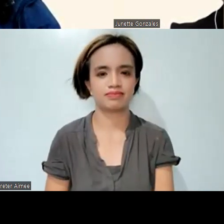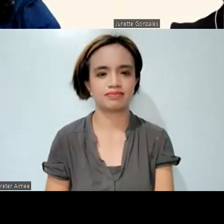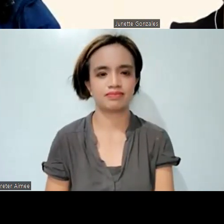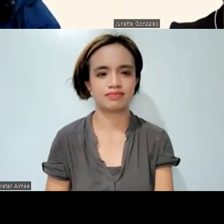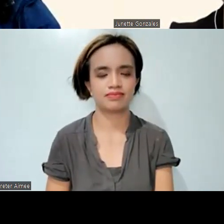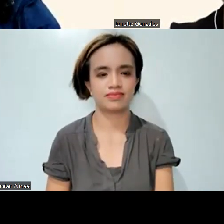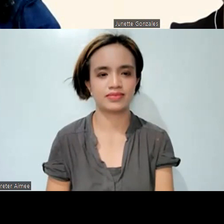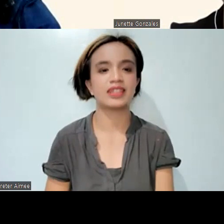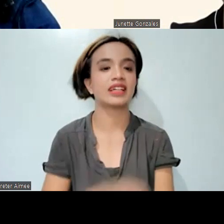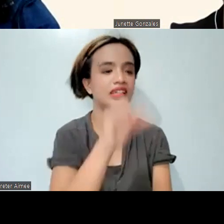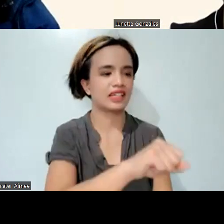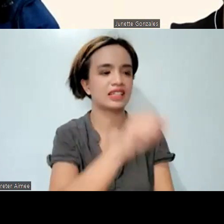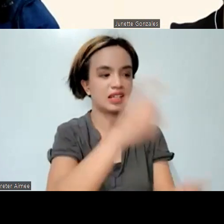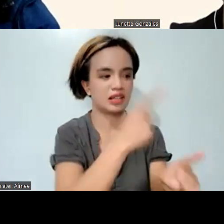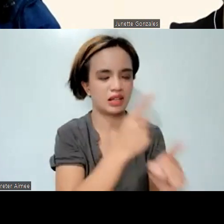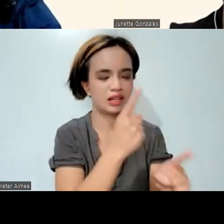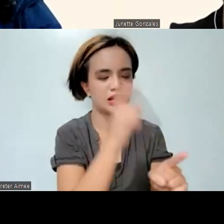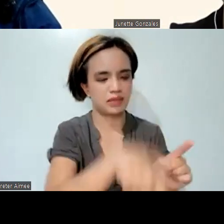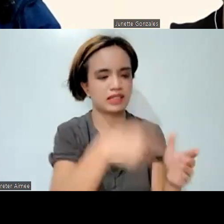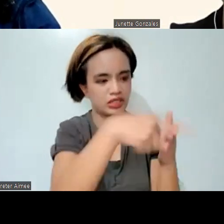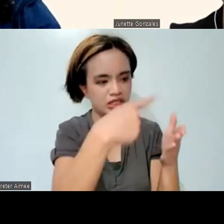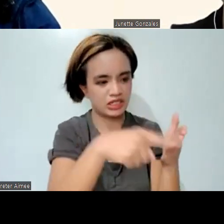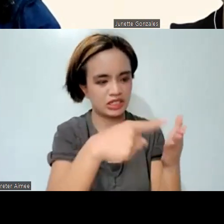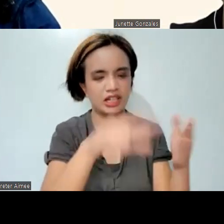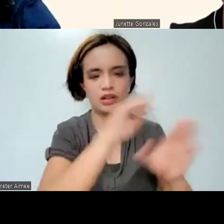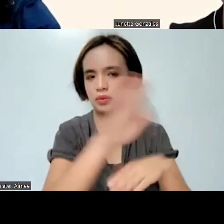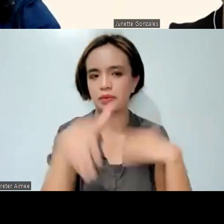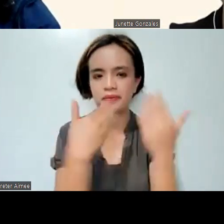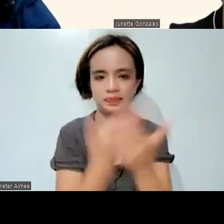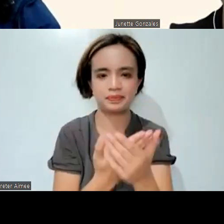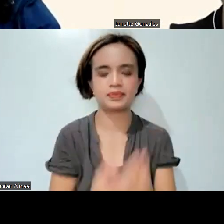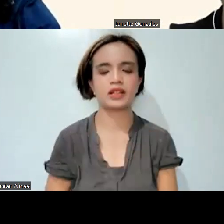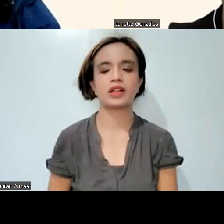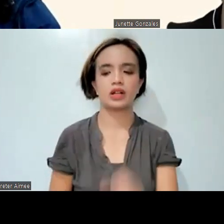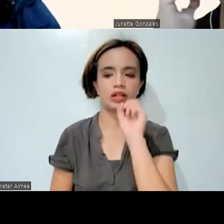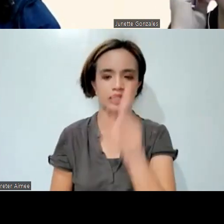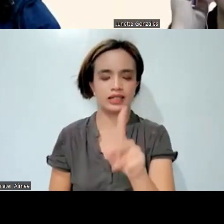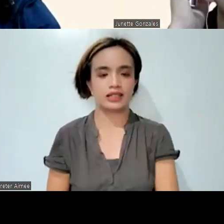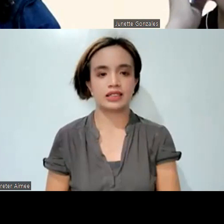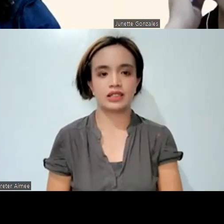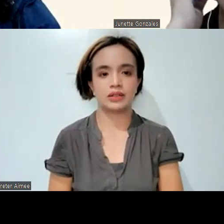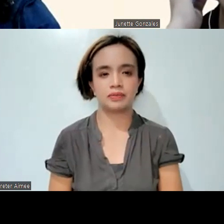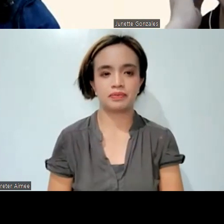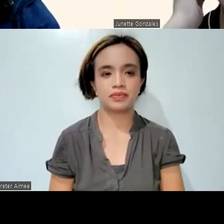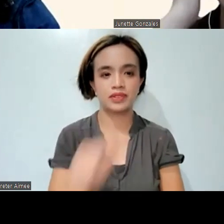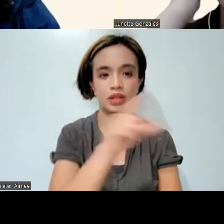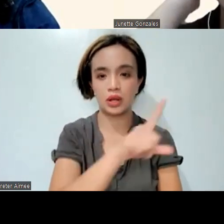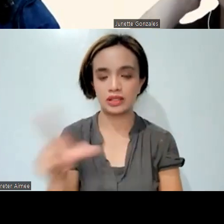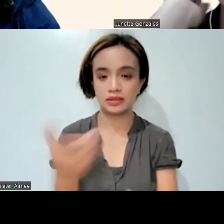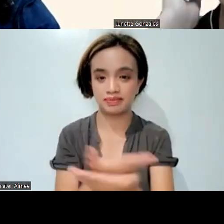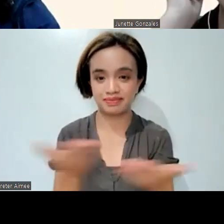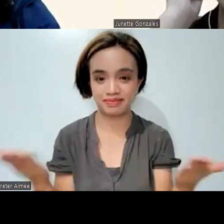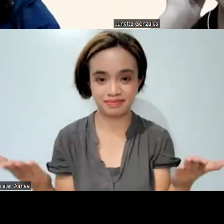Talagang counter-check everything, fact-check everything. Yeah. Okay, so everybody, may I join you all to